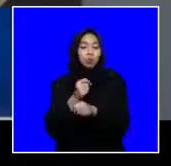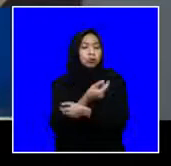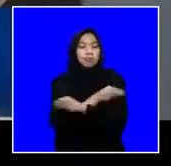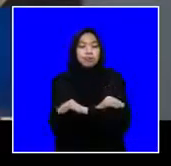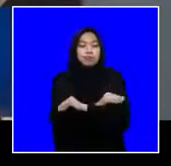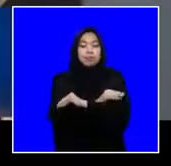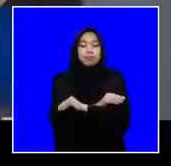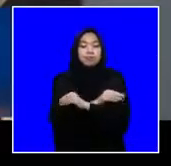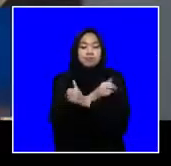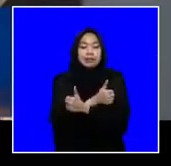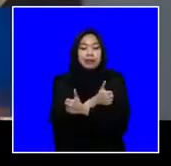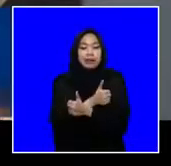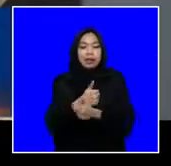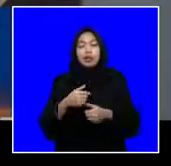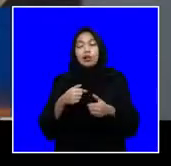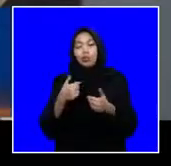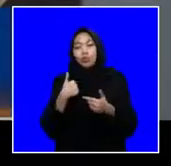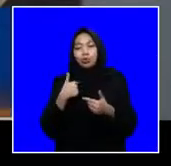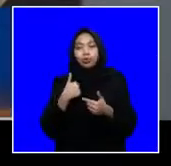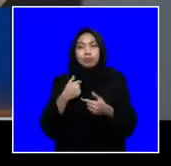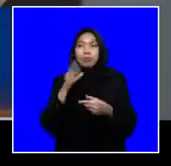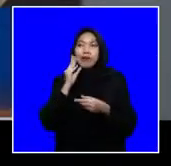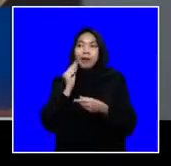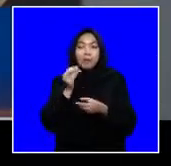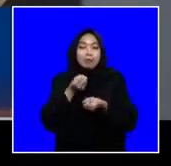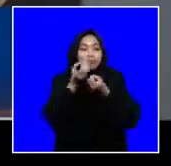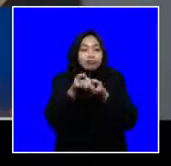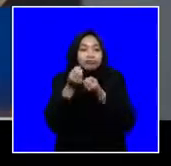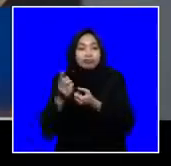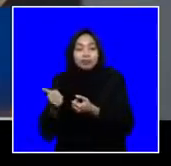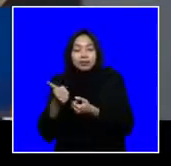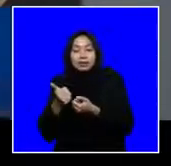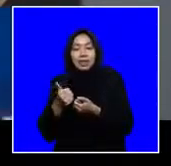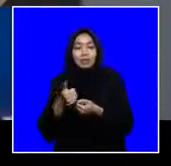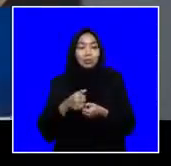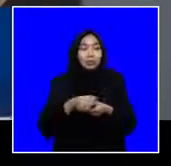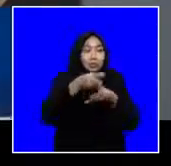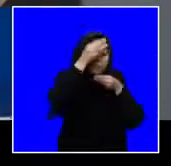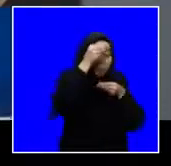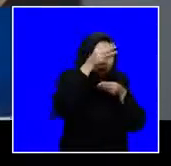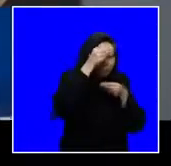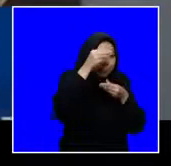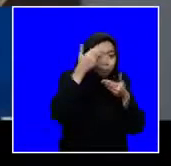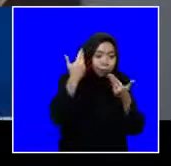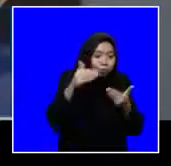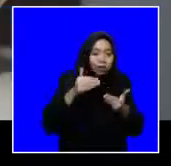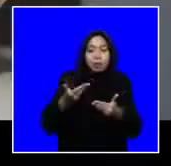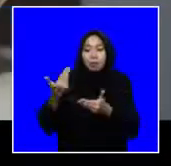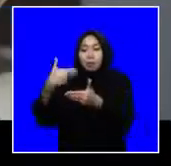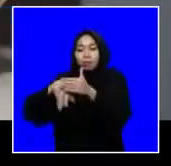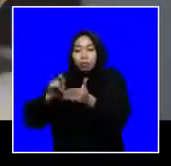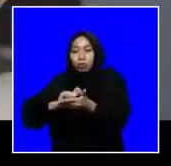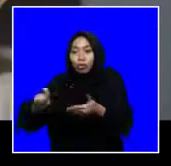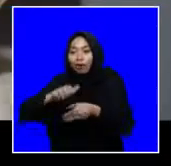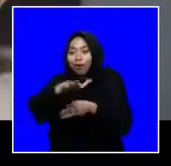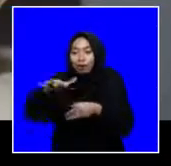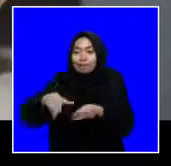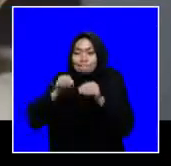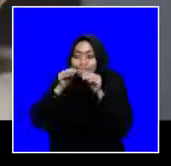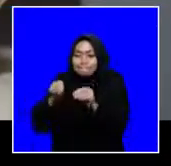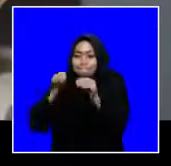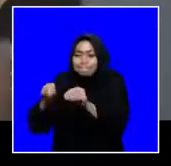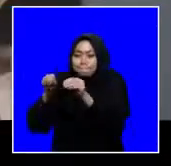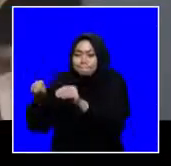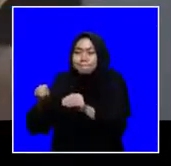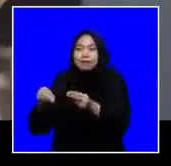maupun pengalaman-pengalamannya. Dan diharapkan pengalaman ini akan dibawa ke dunia pendidikan di sekolah, mengeksekusi